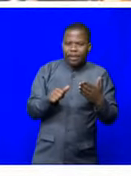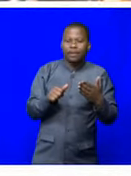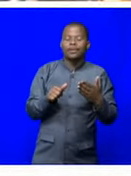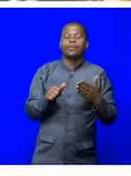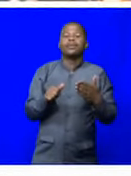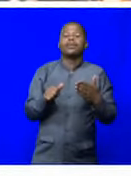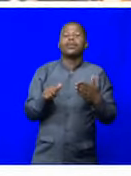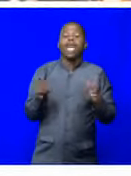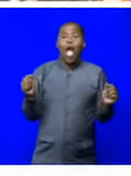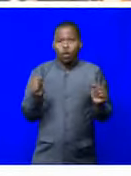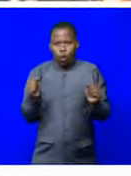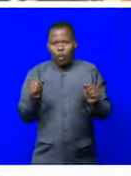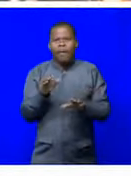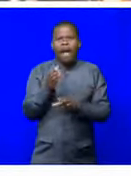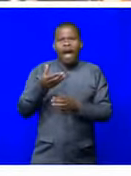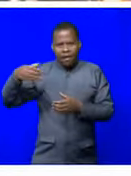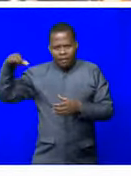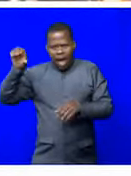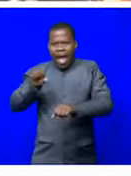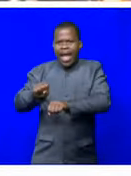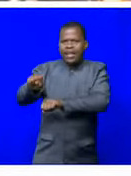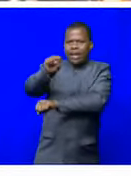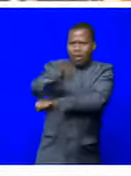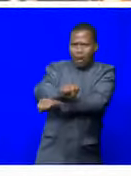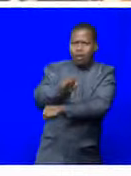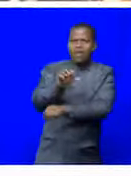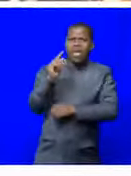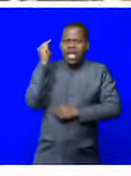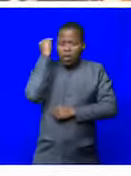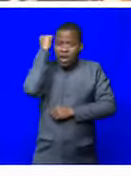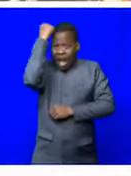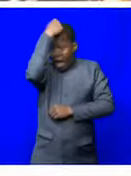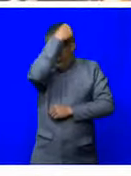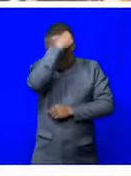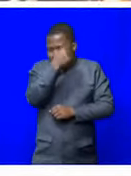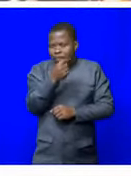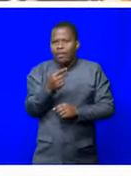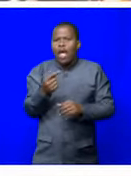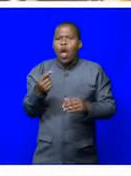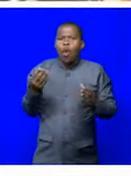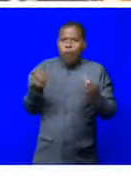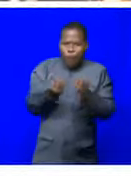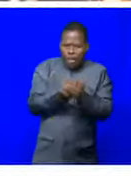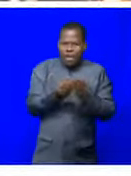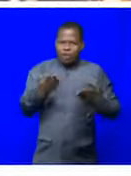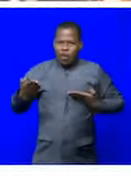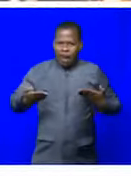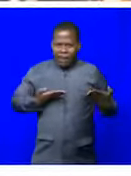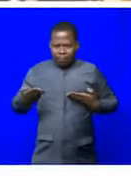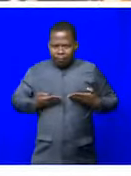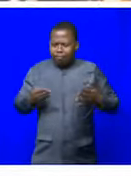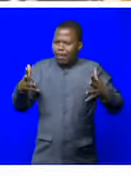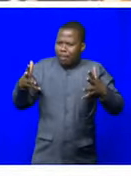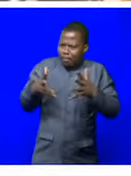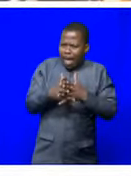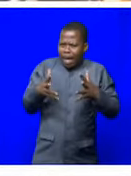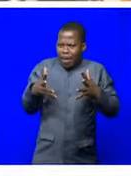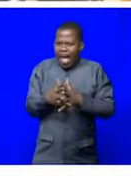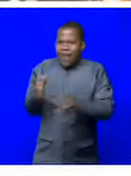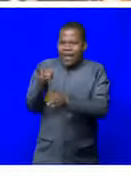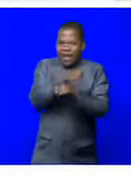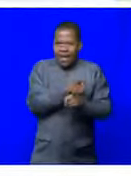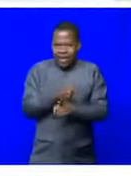kulomnyaka lapho khona ingwenyama inkosi Msadu wesithathu yakhulumisana nabosomabhizinisi ukuthi bete ukuhlanyela imali